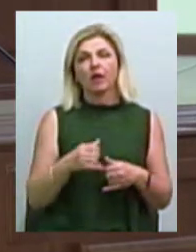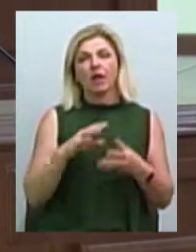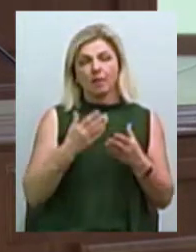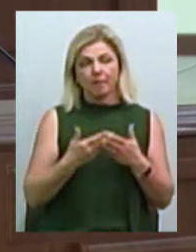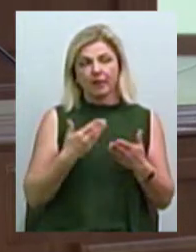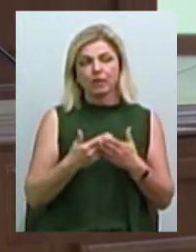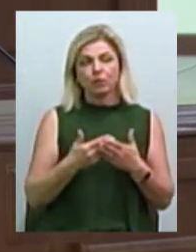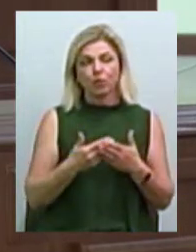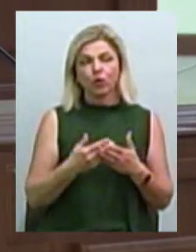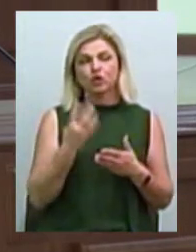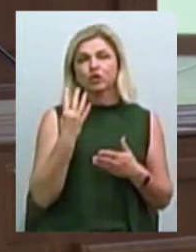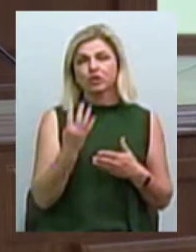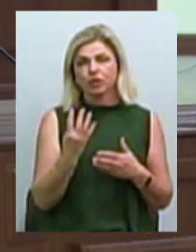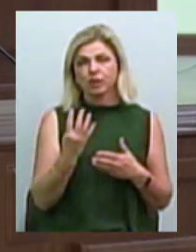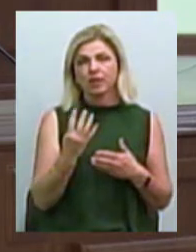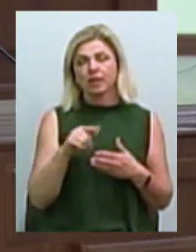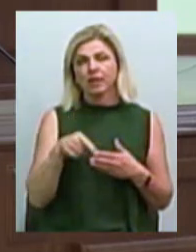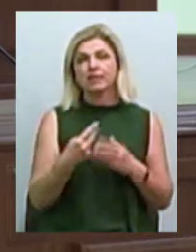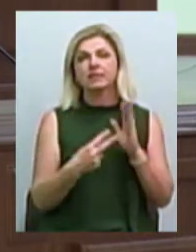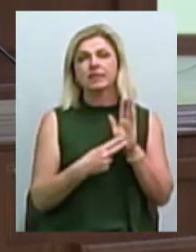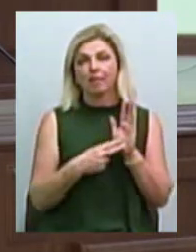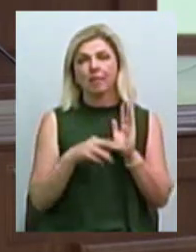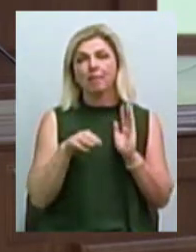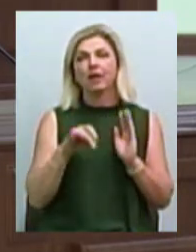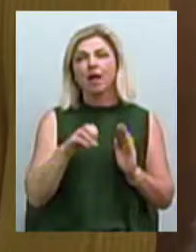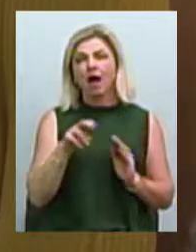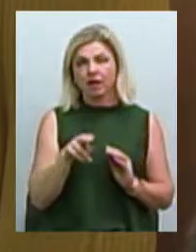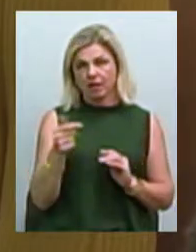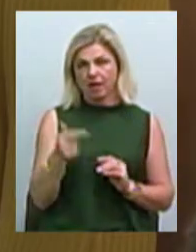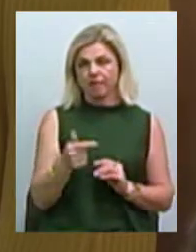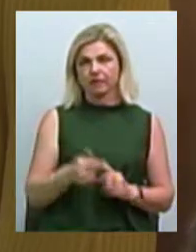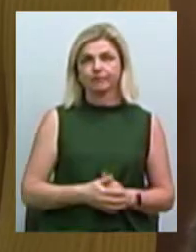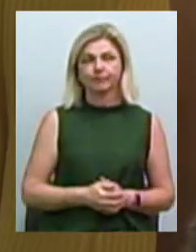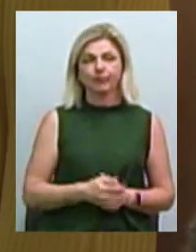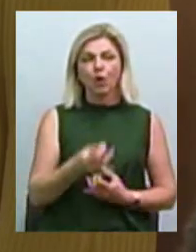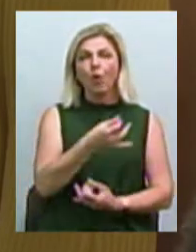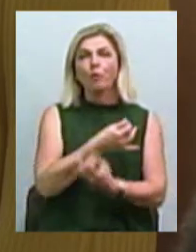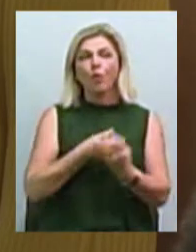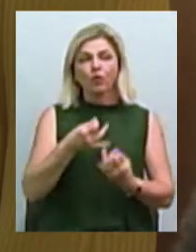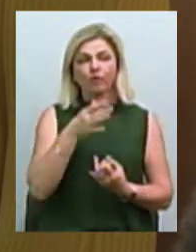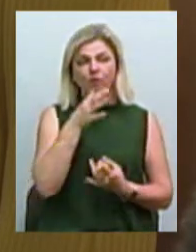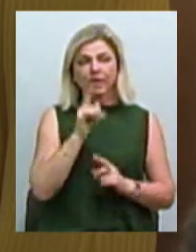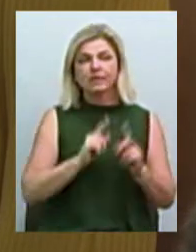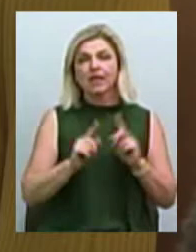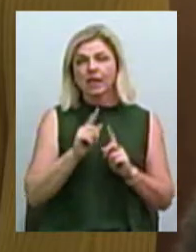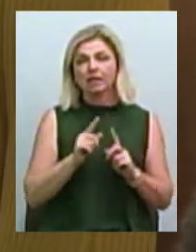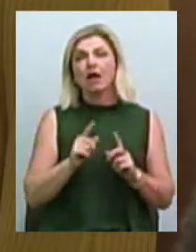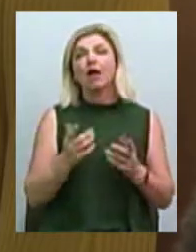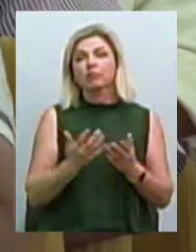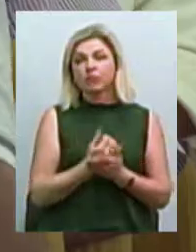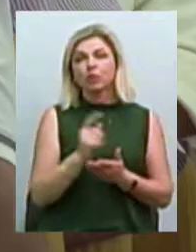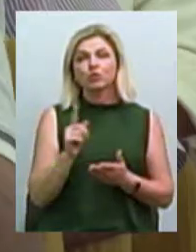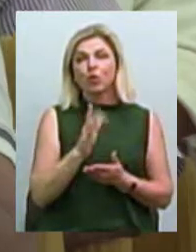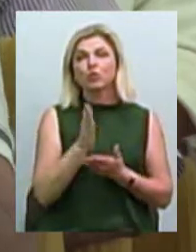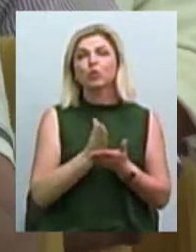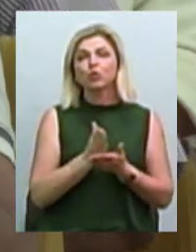близько 4,7 мільярда гривень. Обговорення під час сесії зводилось до того, що у